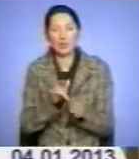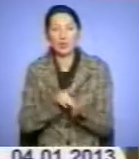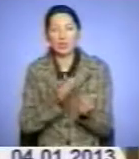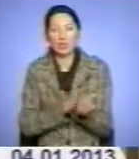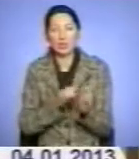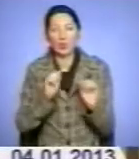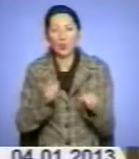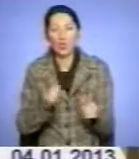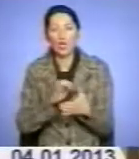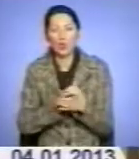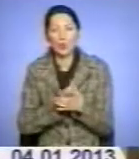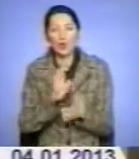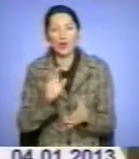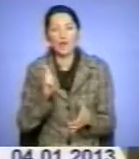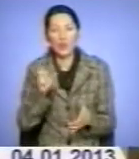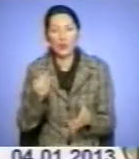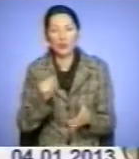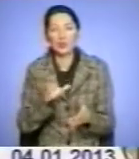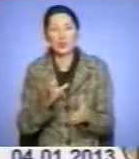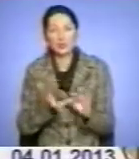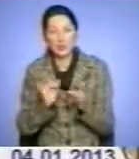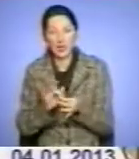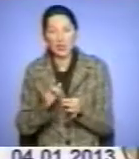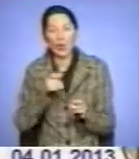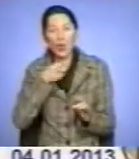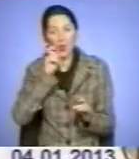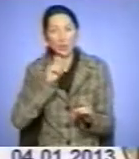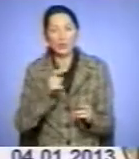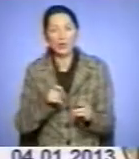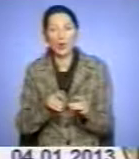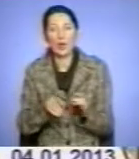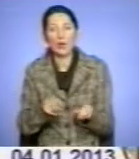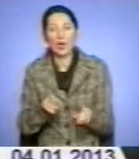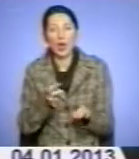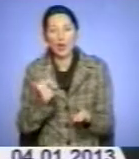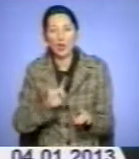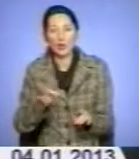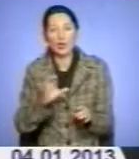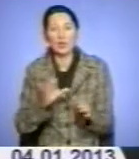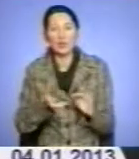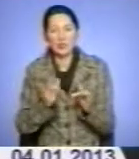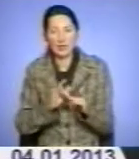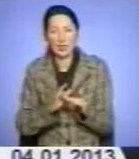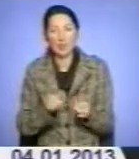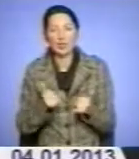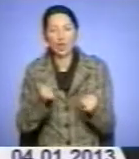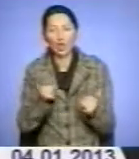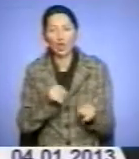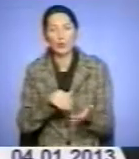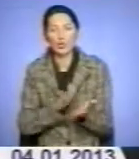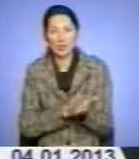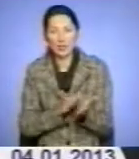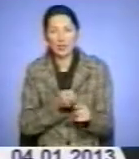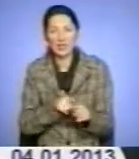на веб-сайтах українського та регіональних центрів оцінювання якості освіти. Для того, щоб зареєструватися, а це